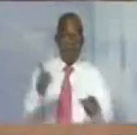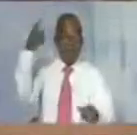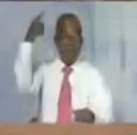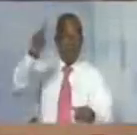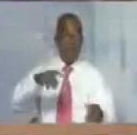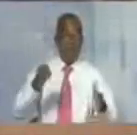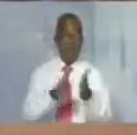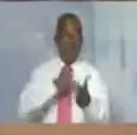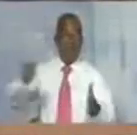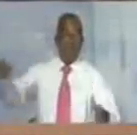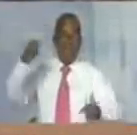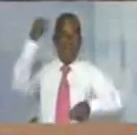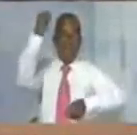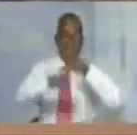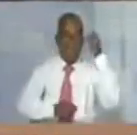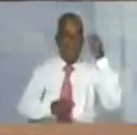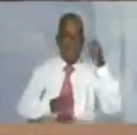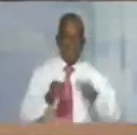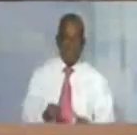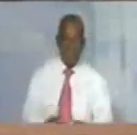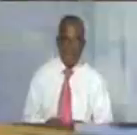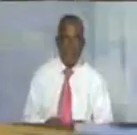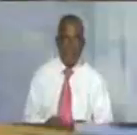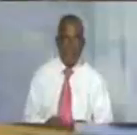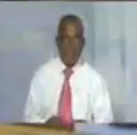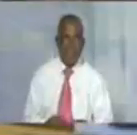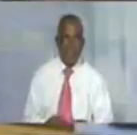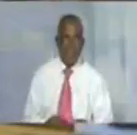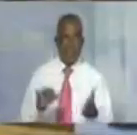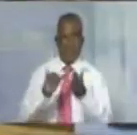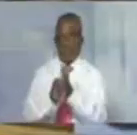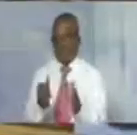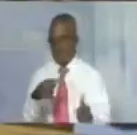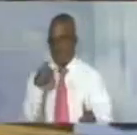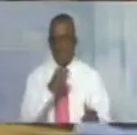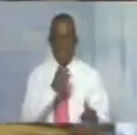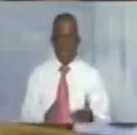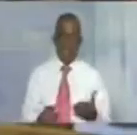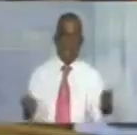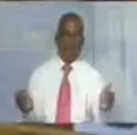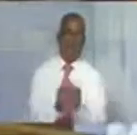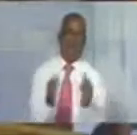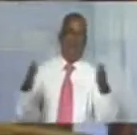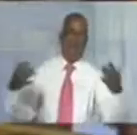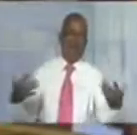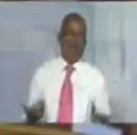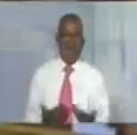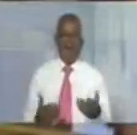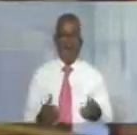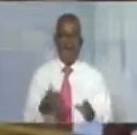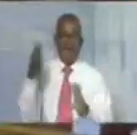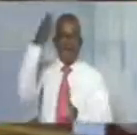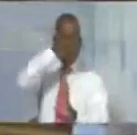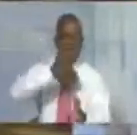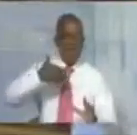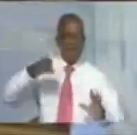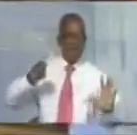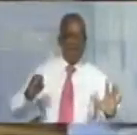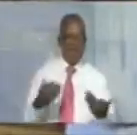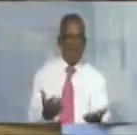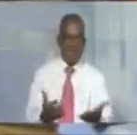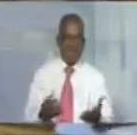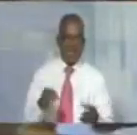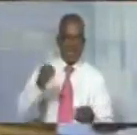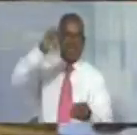la contribution à la performance de l'école ivoirienne. Ceux qui sont déjà avec tout le confort ne veulent pas sortir. Mais les autres qui sont